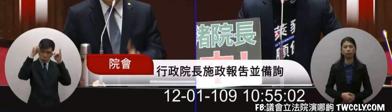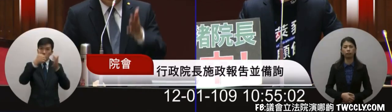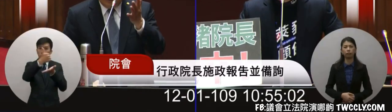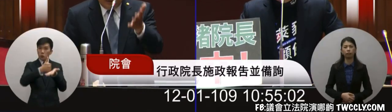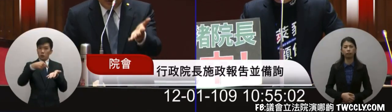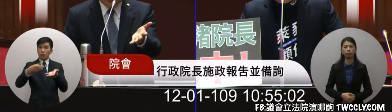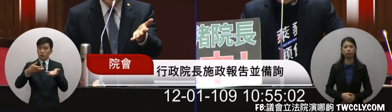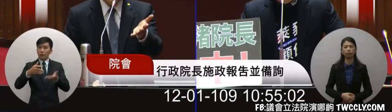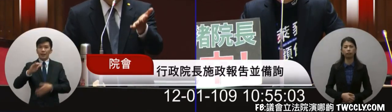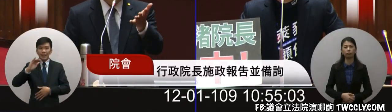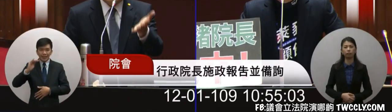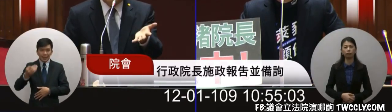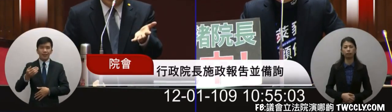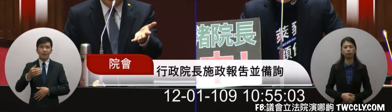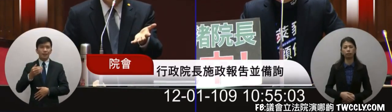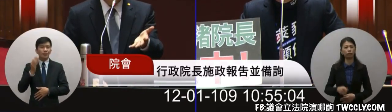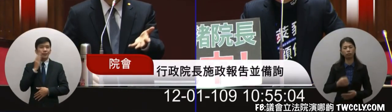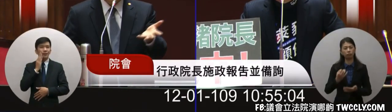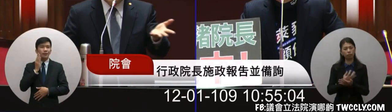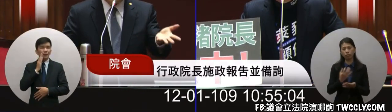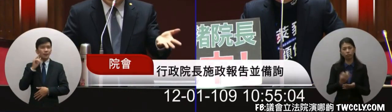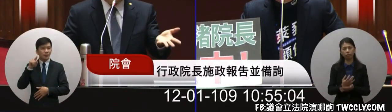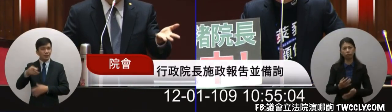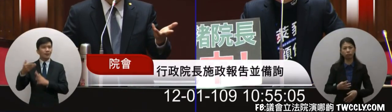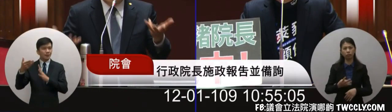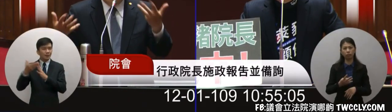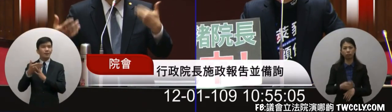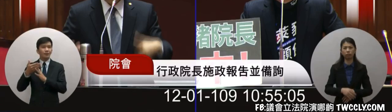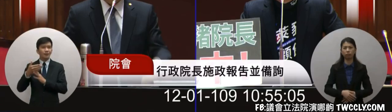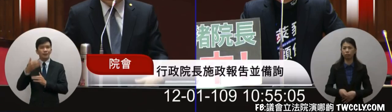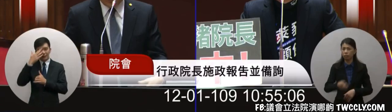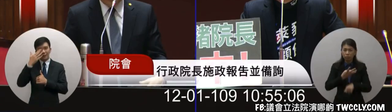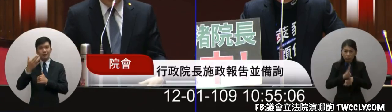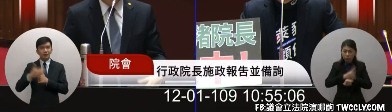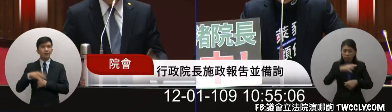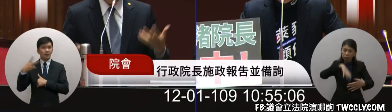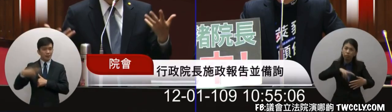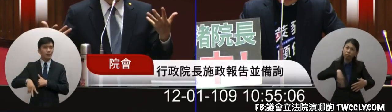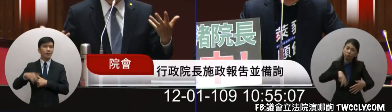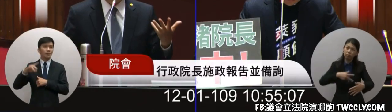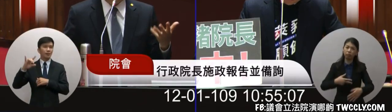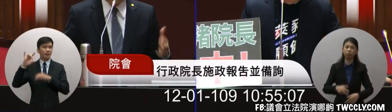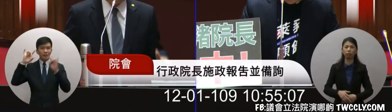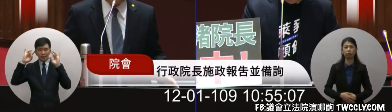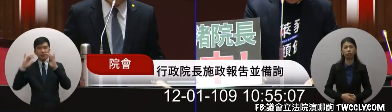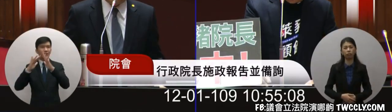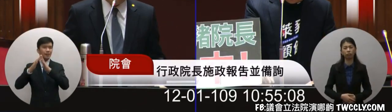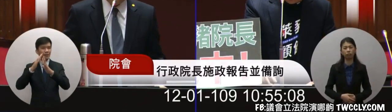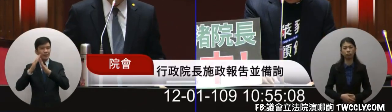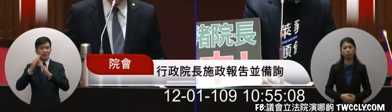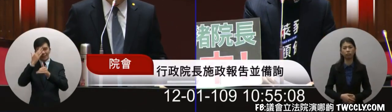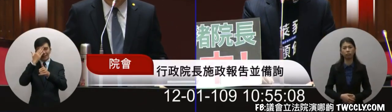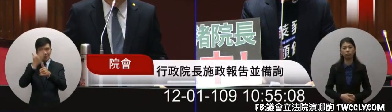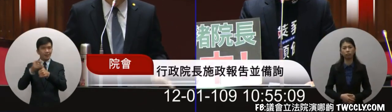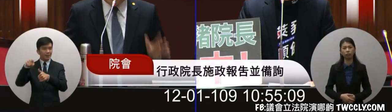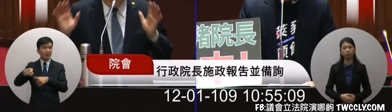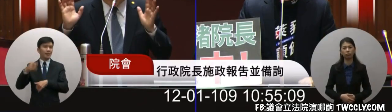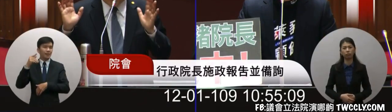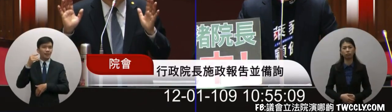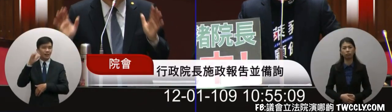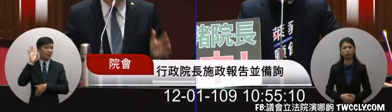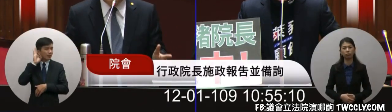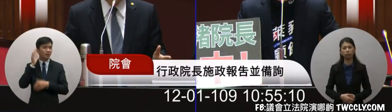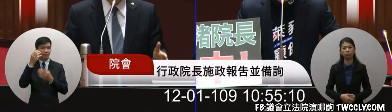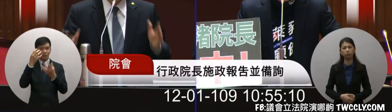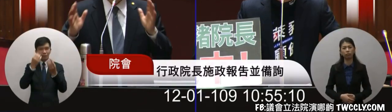为 你报告第四份报告是文件不共啊 的喧闹，以至于你听不清楚。后来我为了让